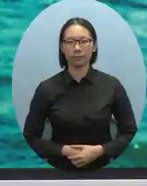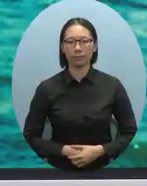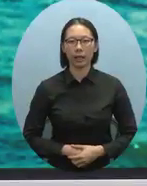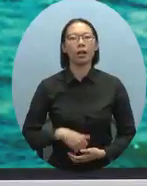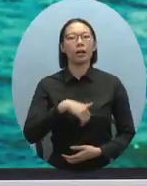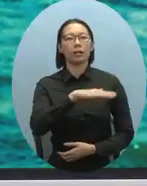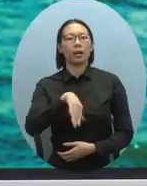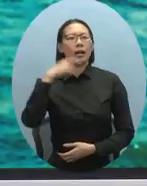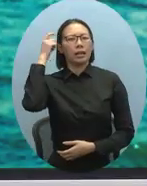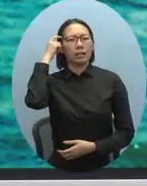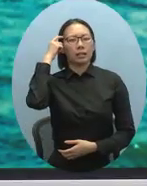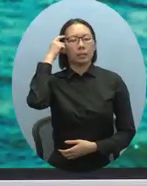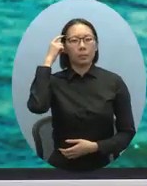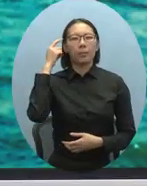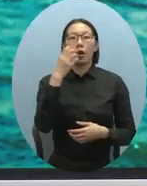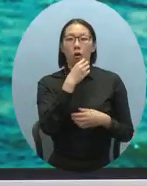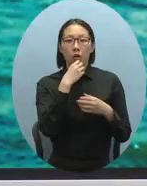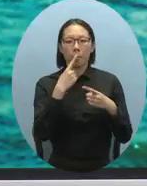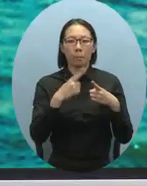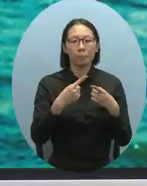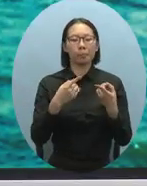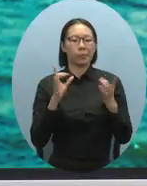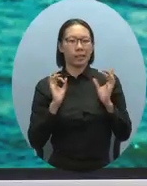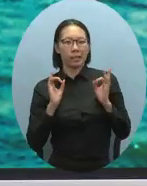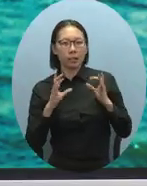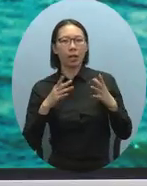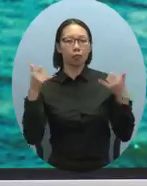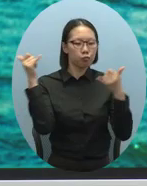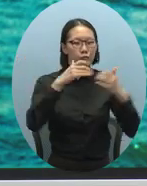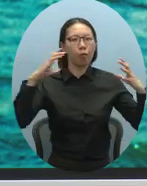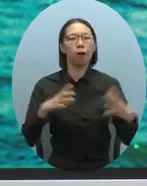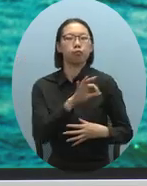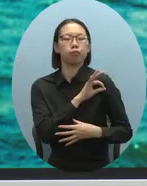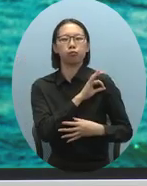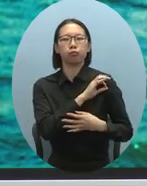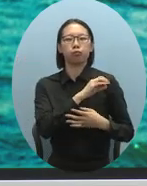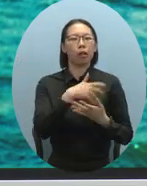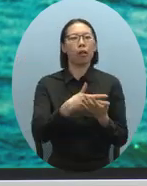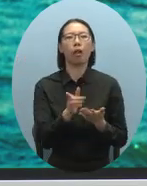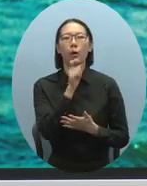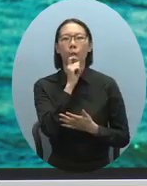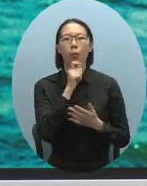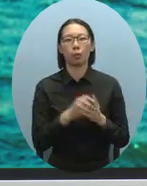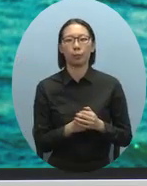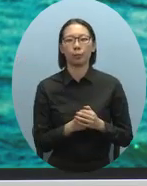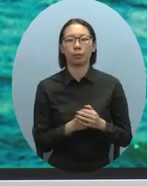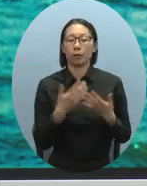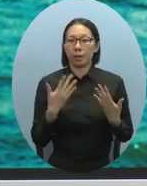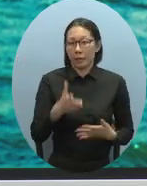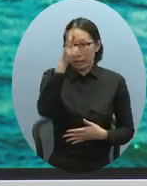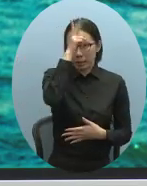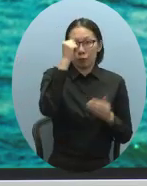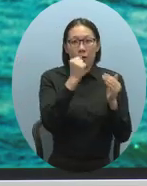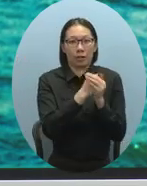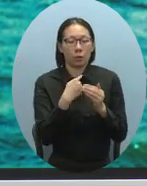大家都知道香港有很多私人会所的，所以特区政府会要求是它的会所是处于